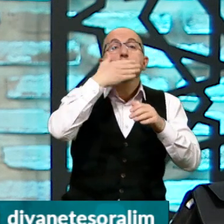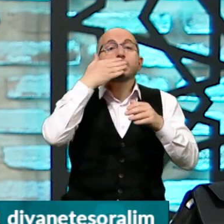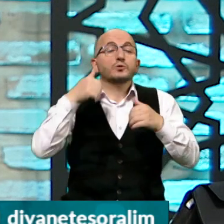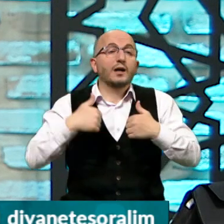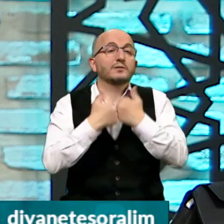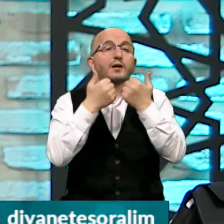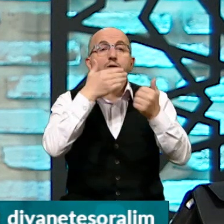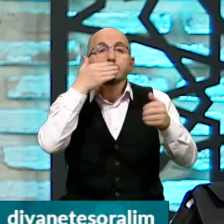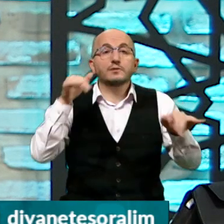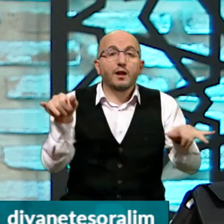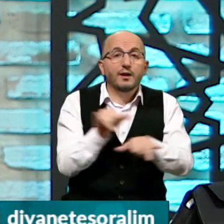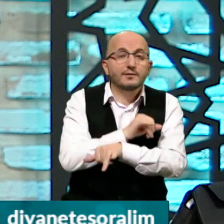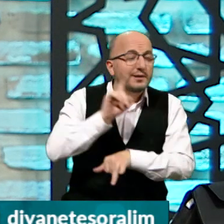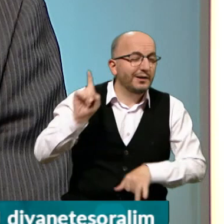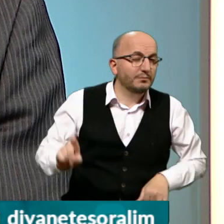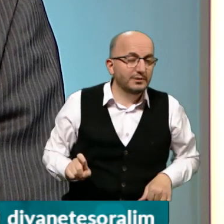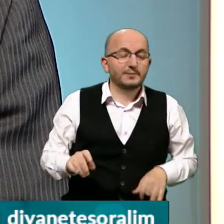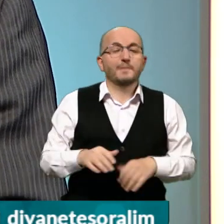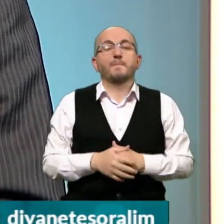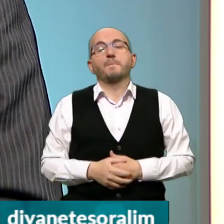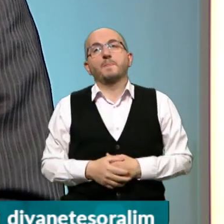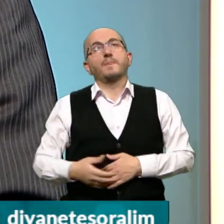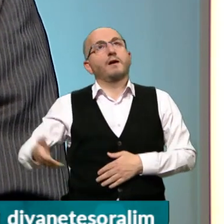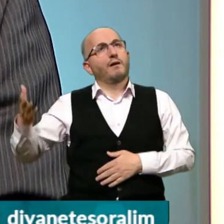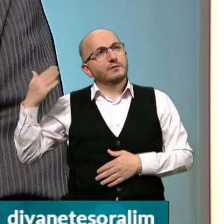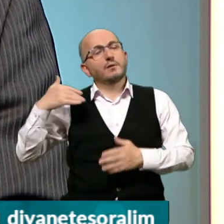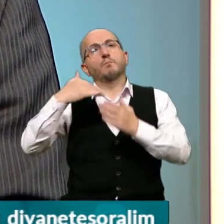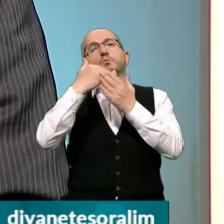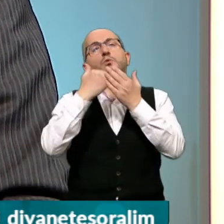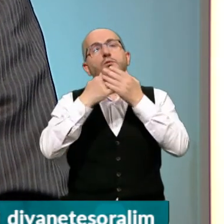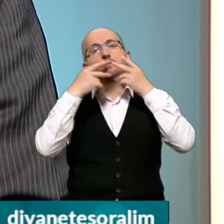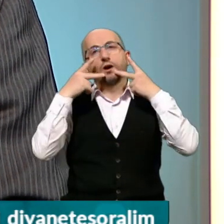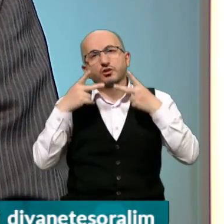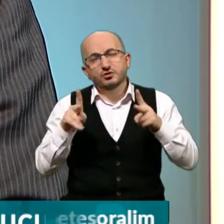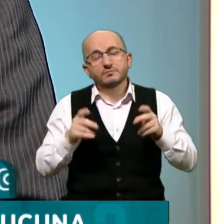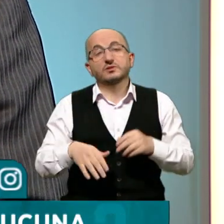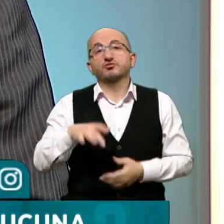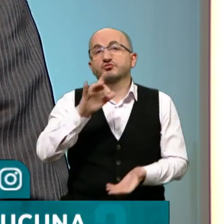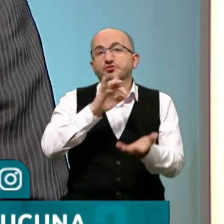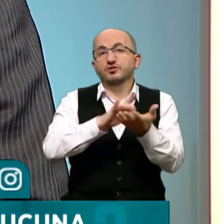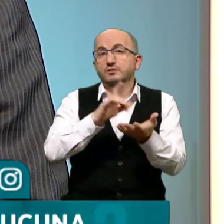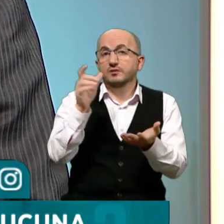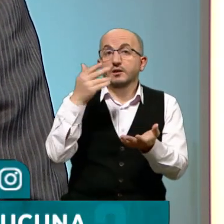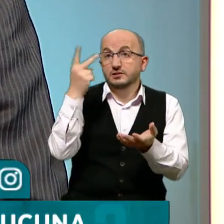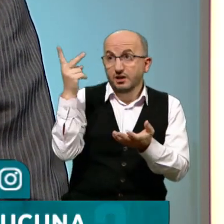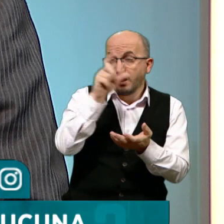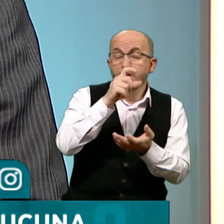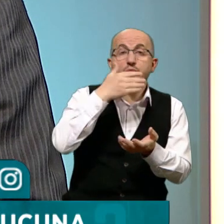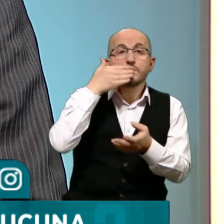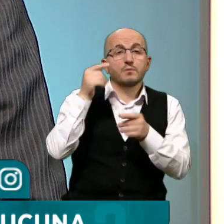orucu yerine geçmiş olur mu demiş geçen programlarda açıklamıştık kefaret oruçlarında